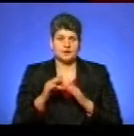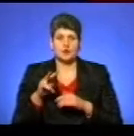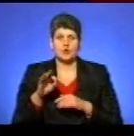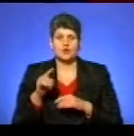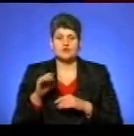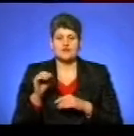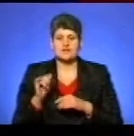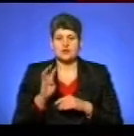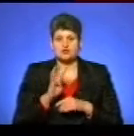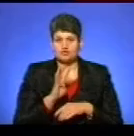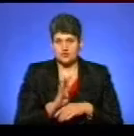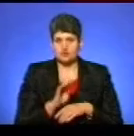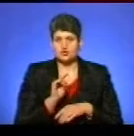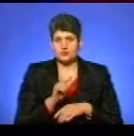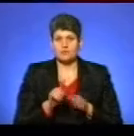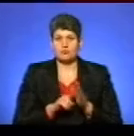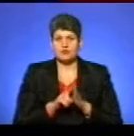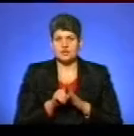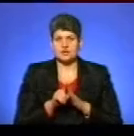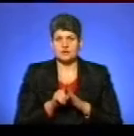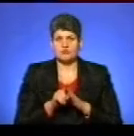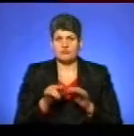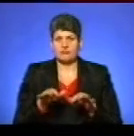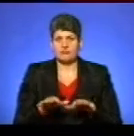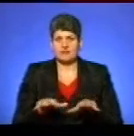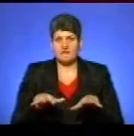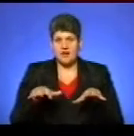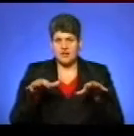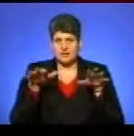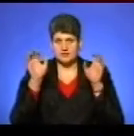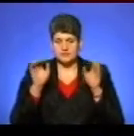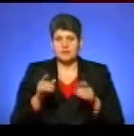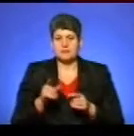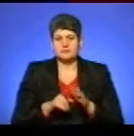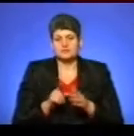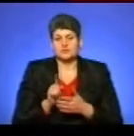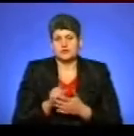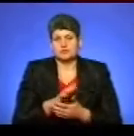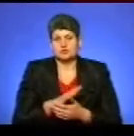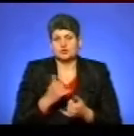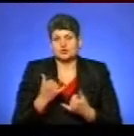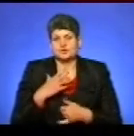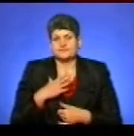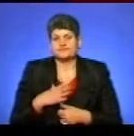Лозовецька 4, що в них почали топити підвали, ось, ми змушені сьогодні